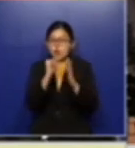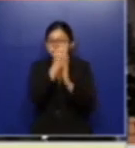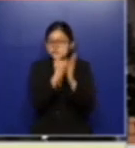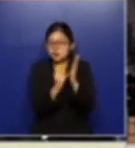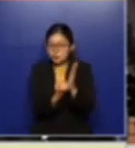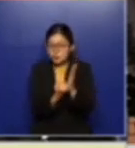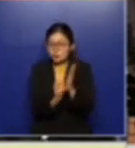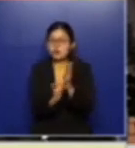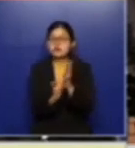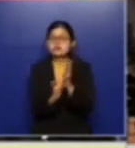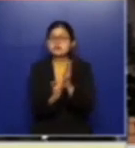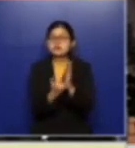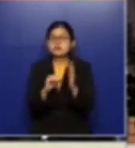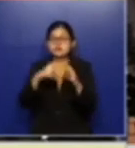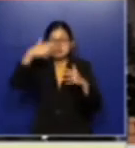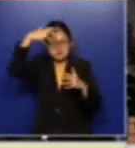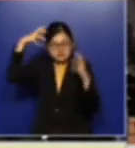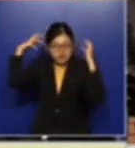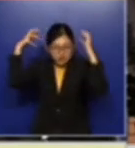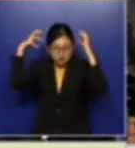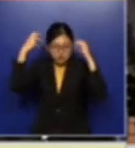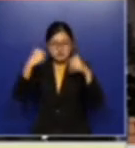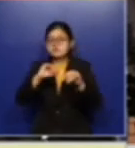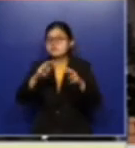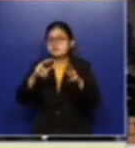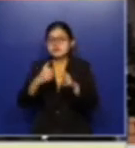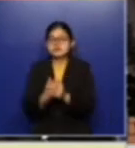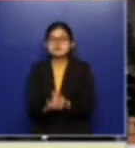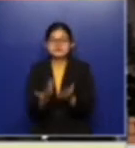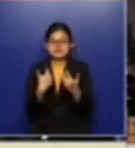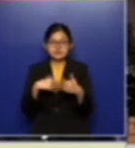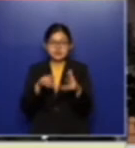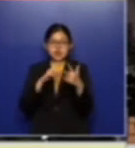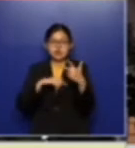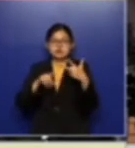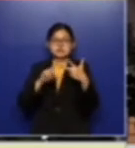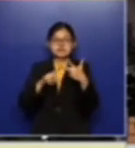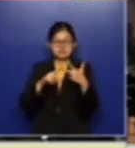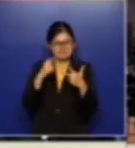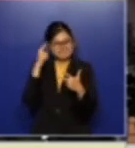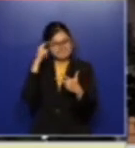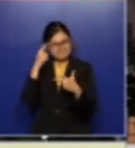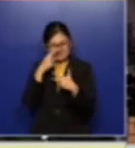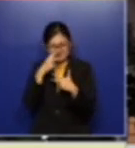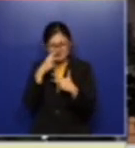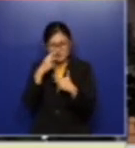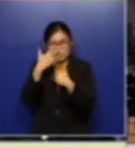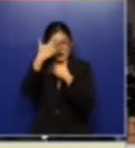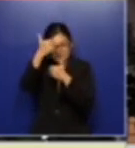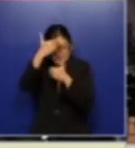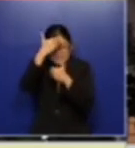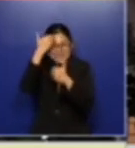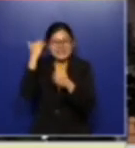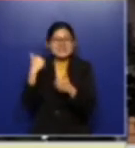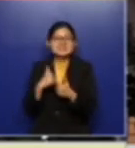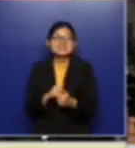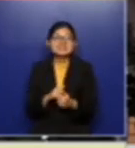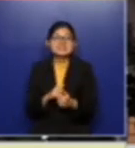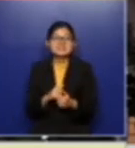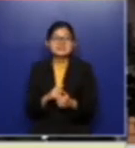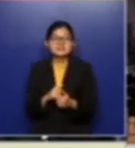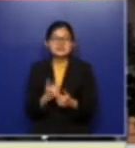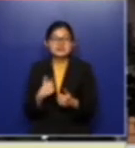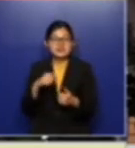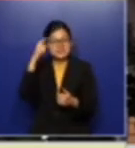ามว่าหลังจากนี้ข้อที่3น่าสนใจครับข้อที่3นี่ผมว่าเป็นสิ่ง